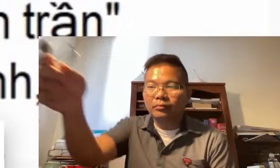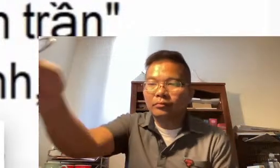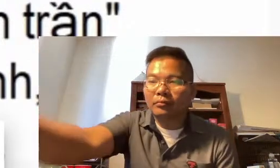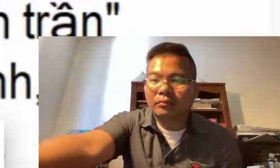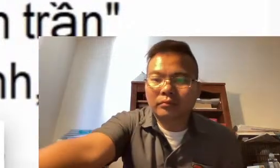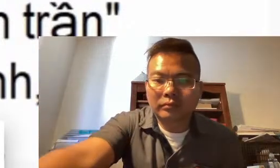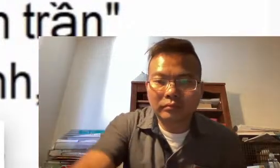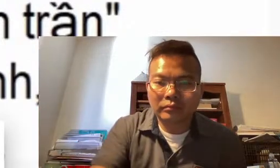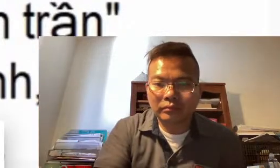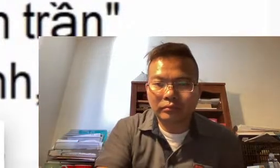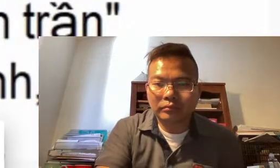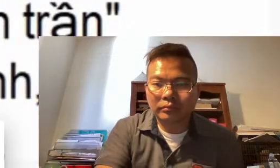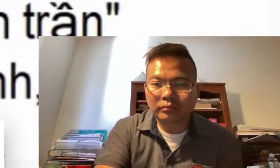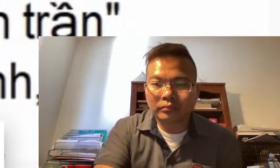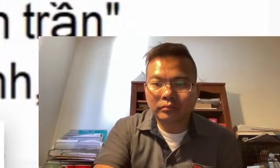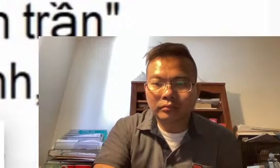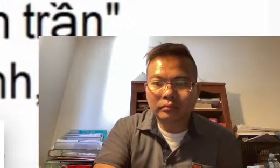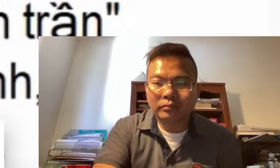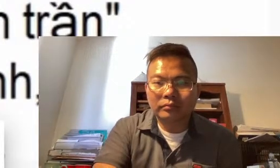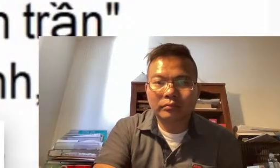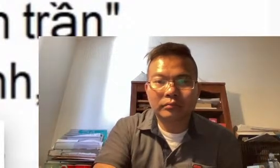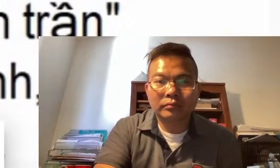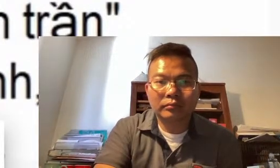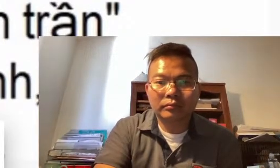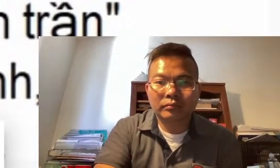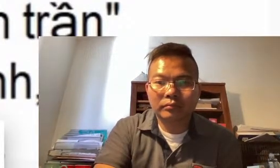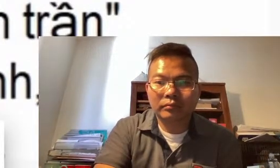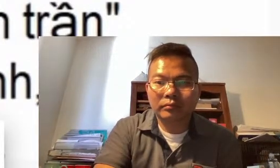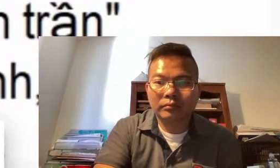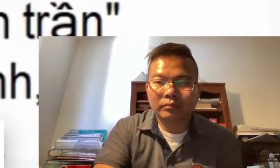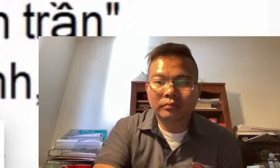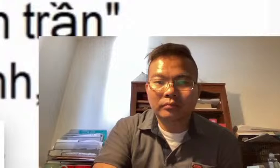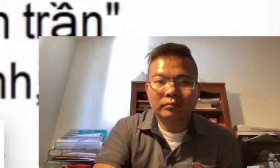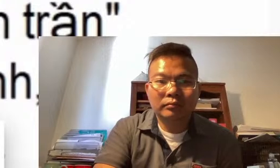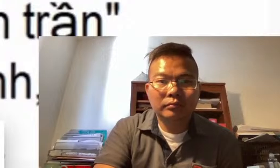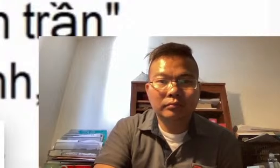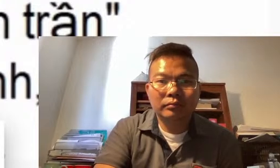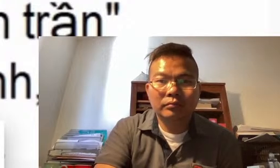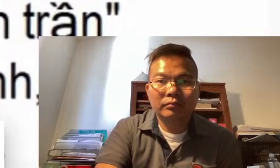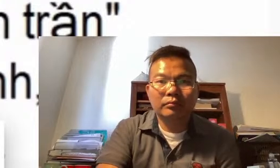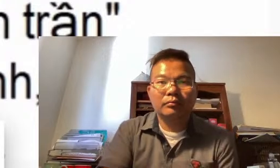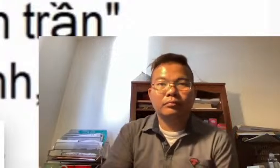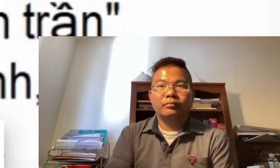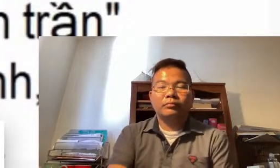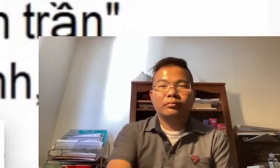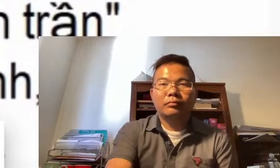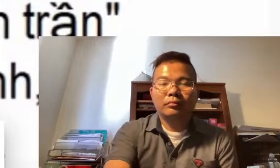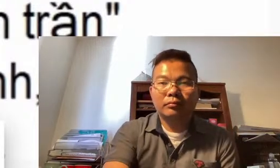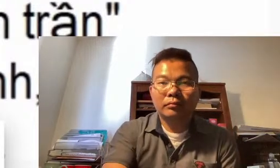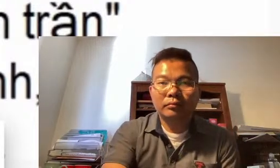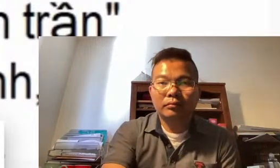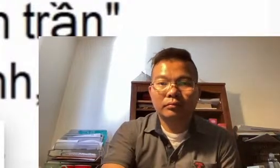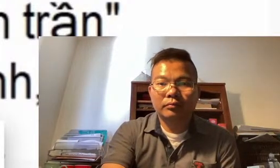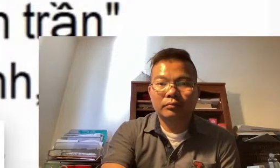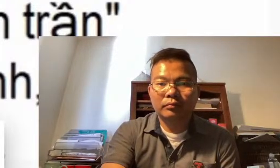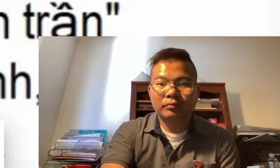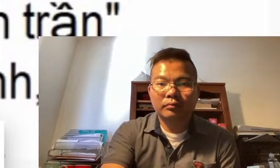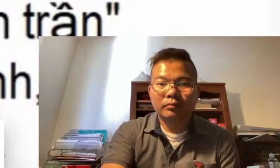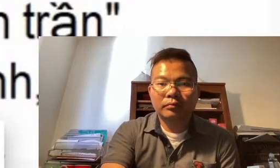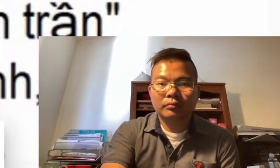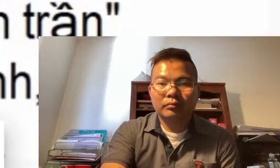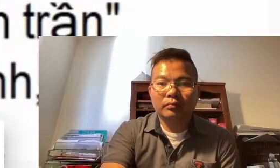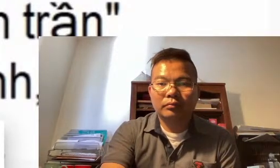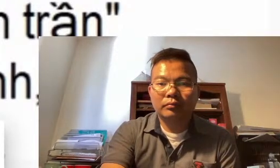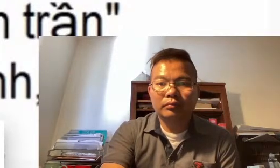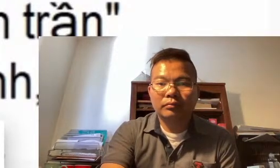lại có thể mà đủ thì có lẽ đây là để mà của tôi và cũng là đôi làm khi ra nó những cái cũng câu phải chuyện có những con người thanh lọc lại anh hùng và cũng khùng khùng có lẽ đây như